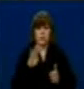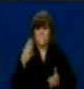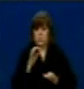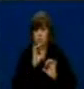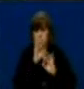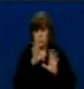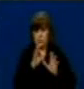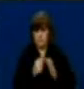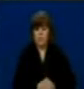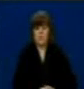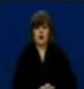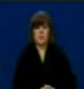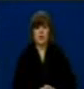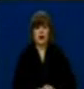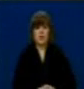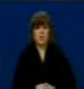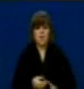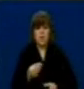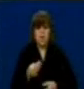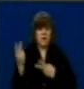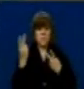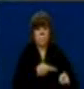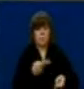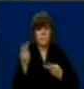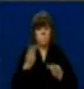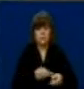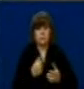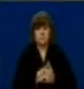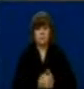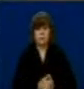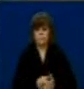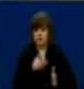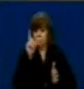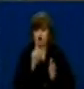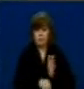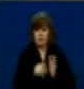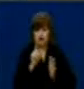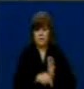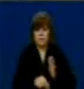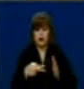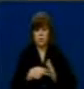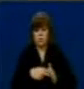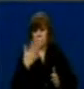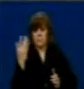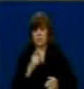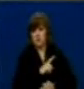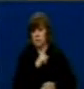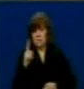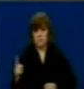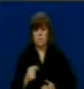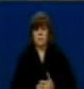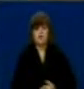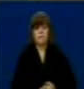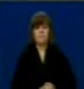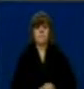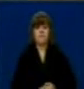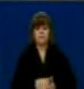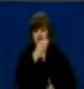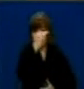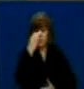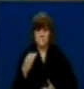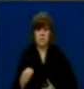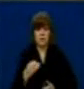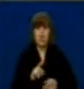2014. Investimet e huaja direkte kanë rënë në nivelin më të ullët prej vitit 2005 në 4,3% të brutoproduktit